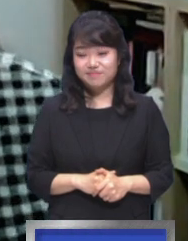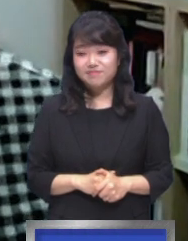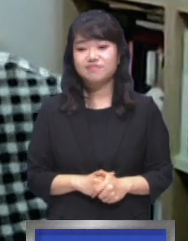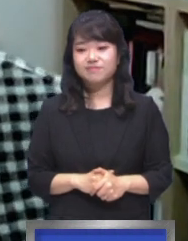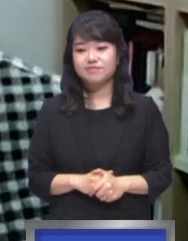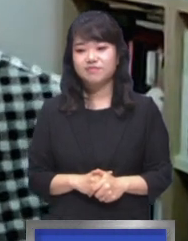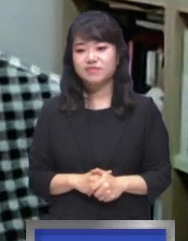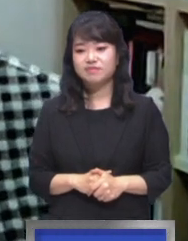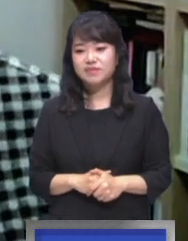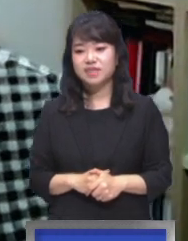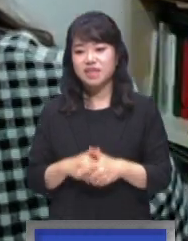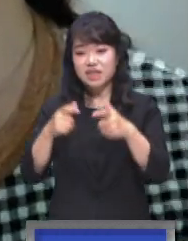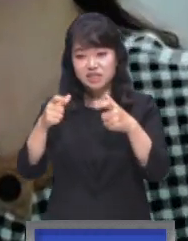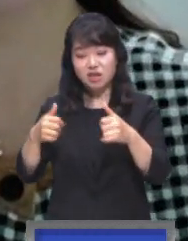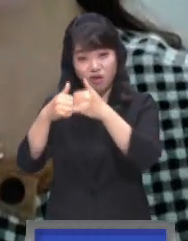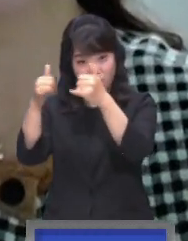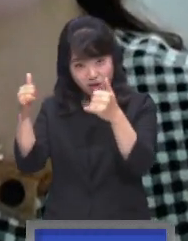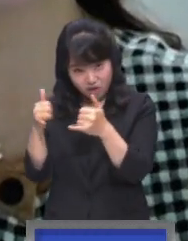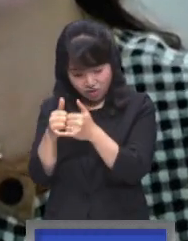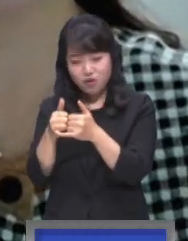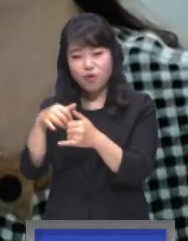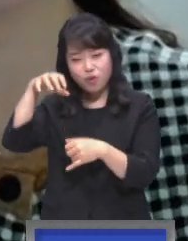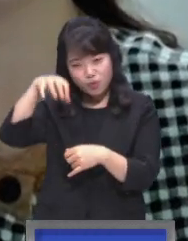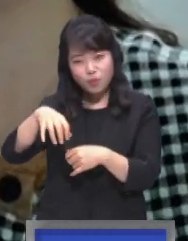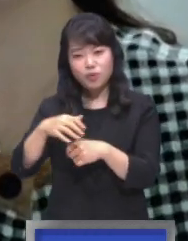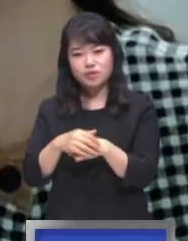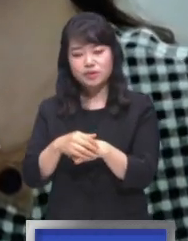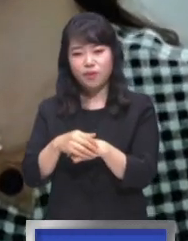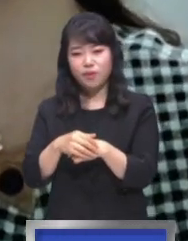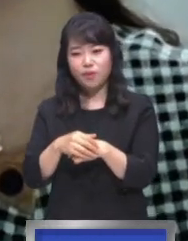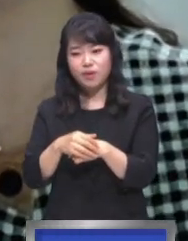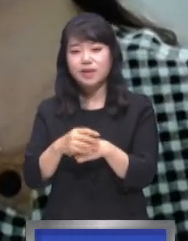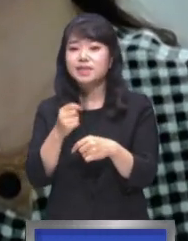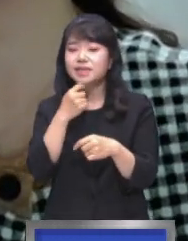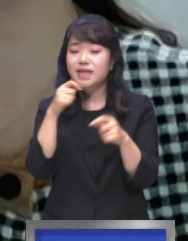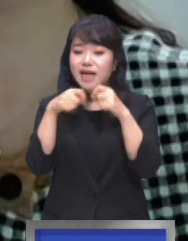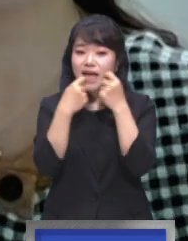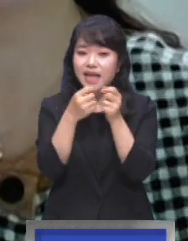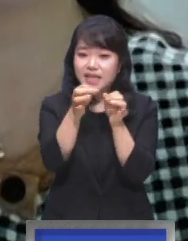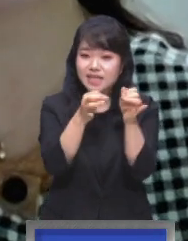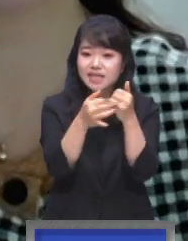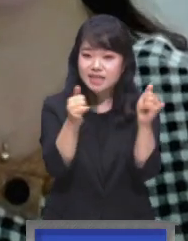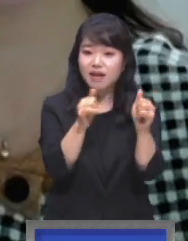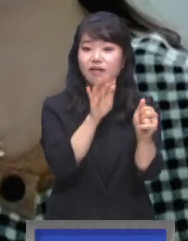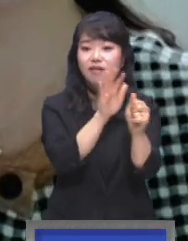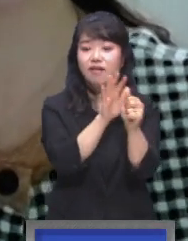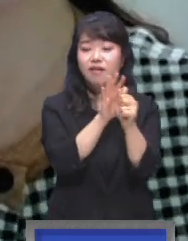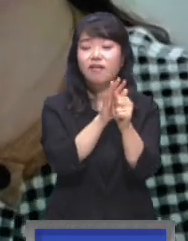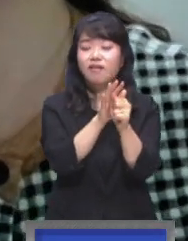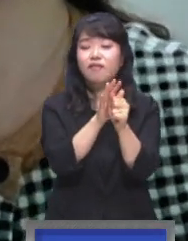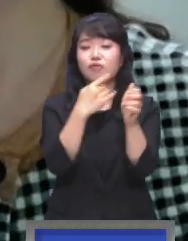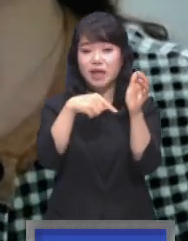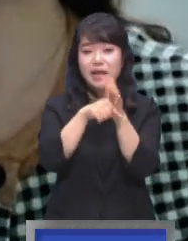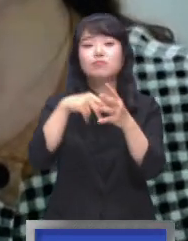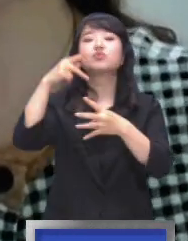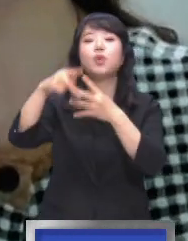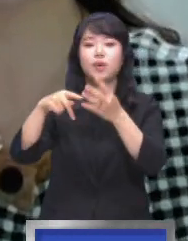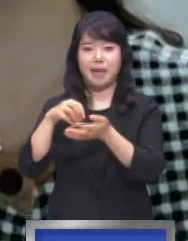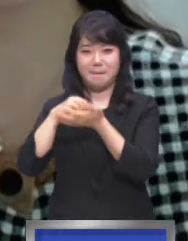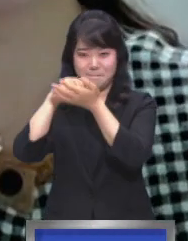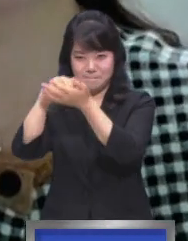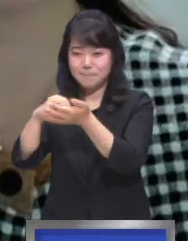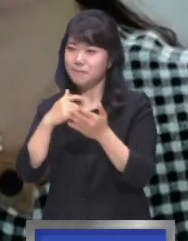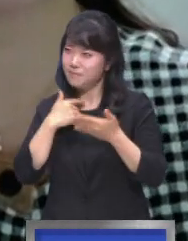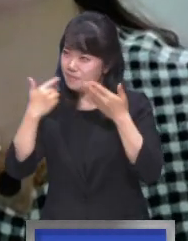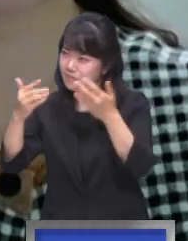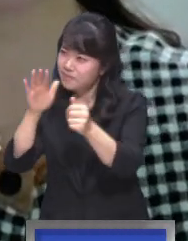네, 지역상공회의소나 지자체에서 운영하는 소상공인 지원 프로그램에 참여를 해서 봉사활동을